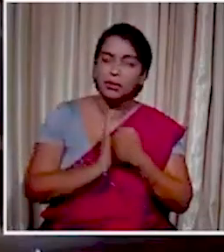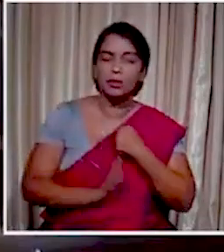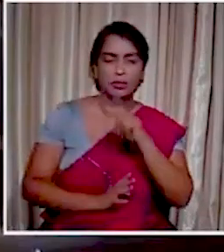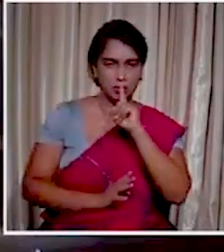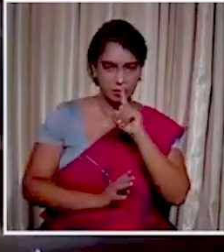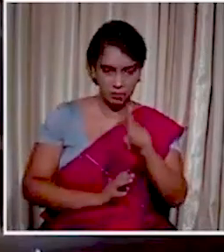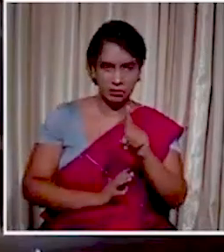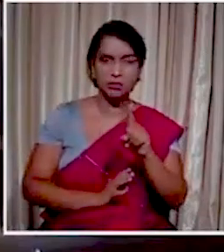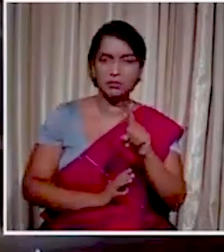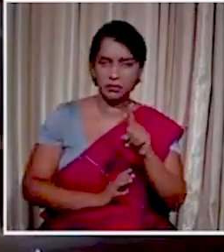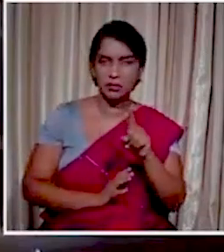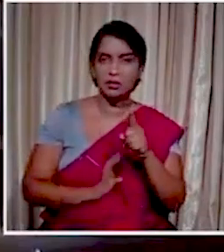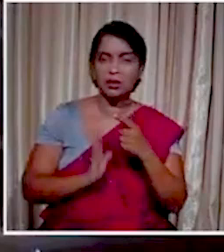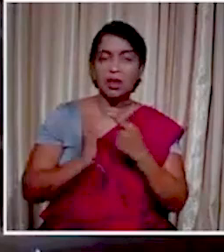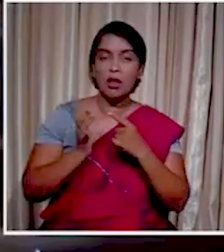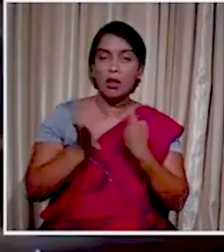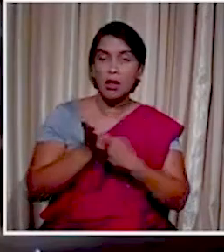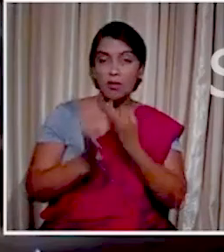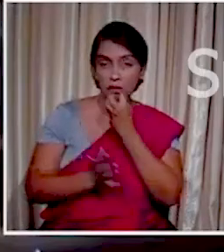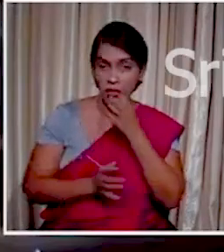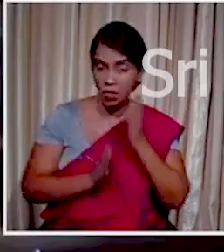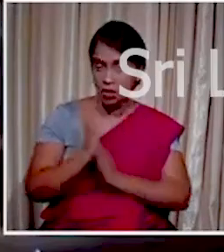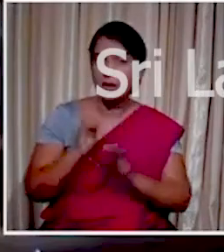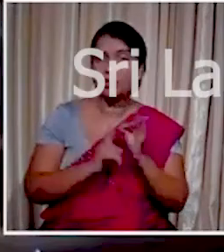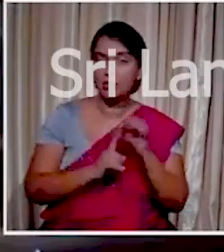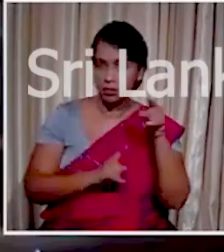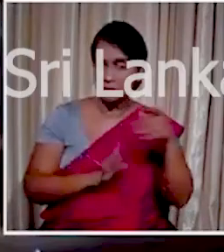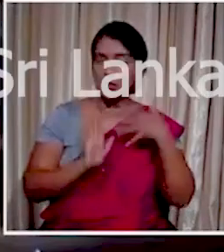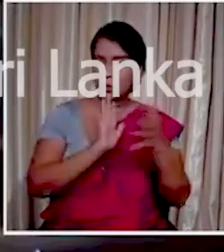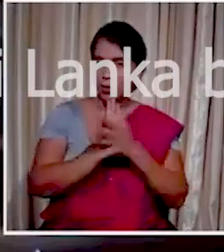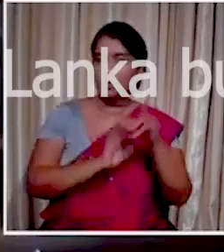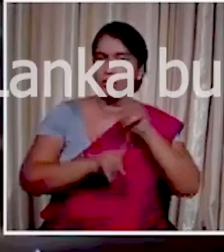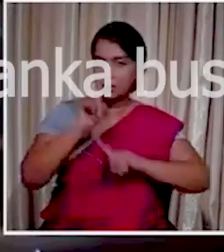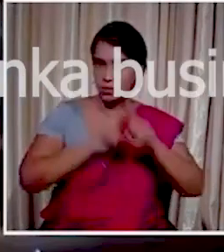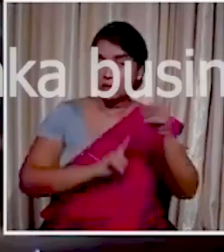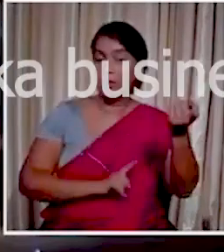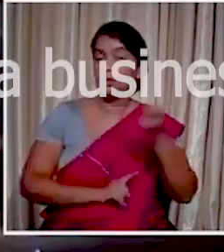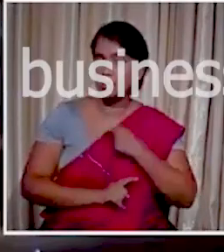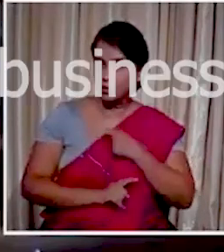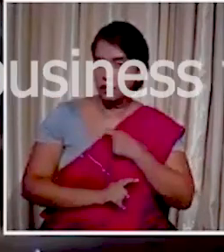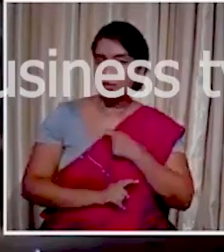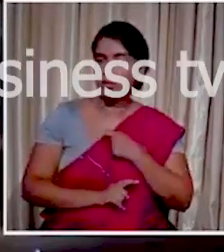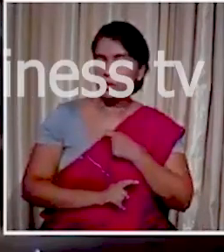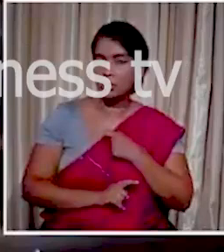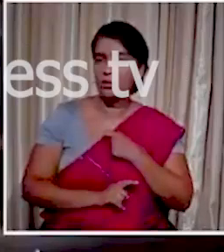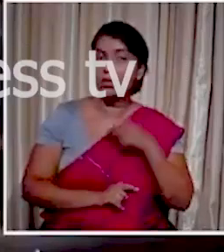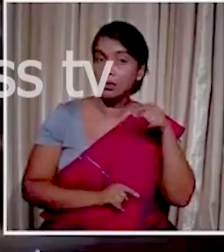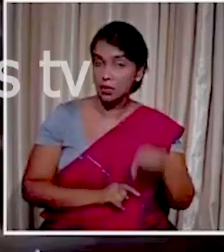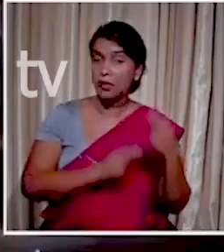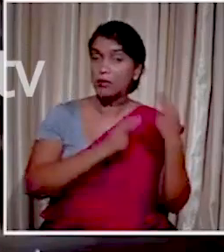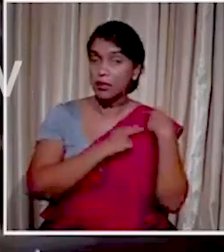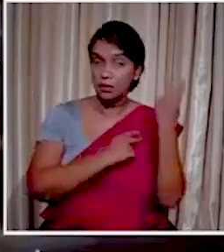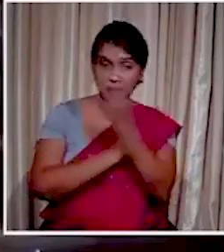अन्नोना गरुराव फकी मंत्री वर ए तुमाते का पे साकच्चा हुई दे तुमा इदिरी पत्करा मे तनतुरु